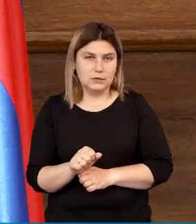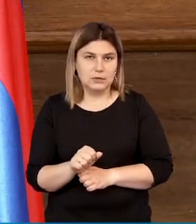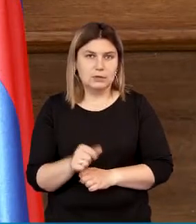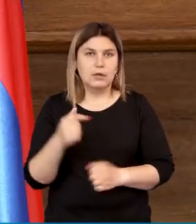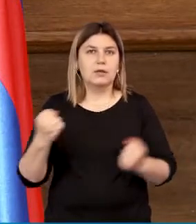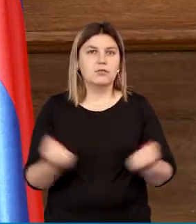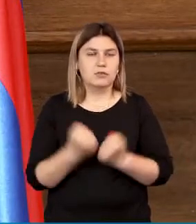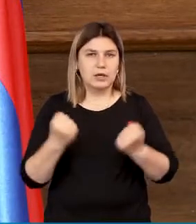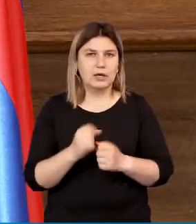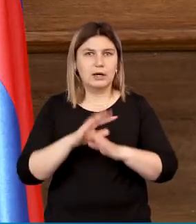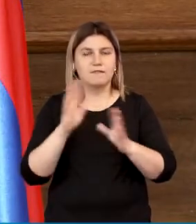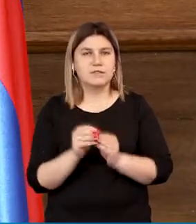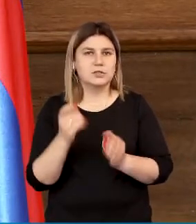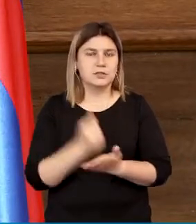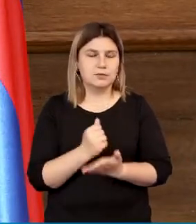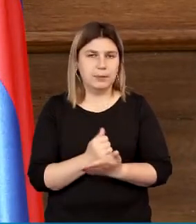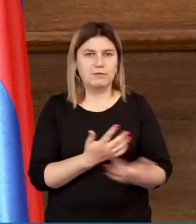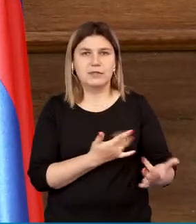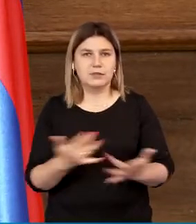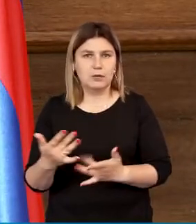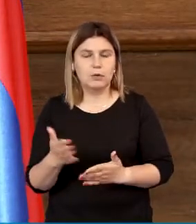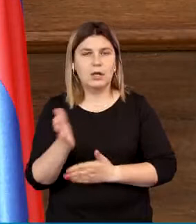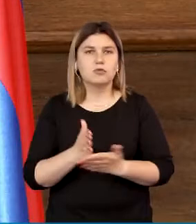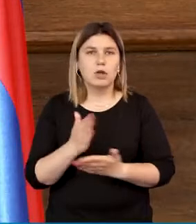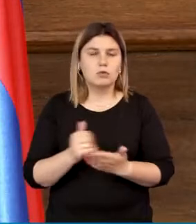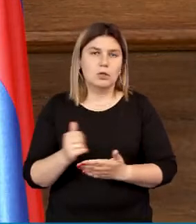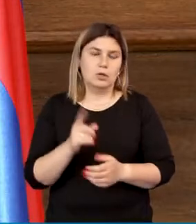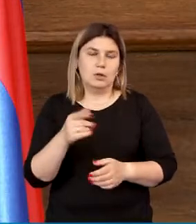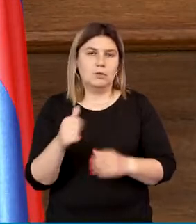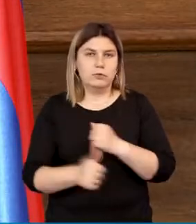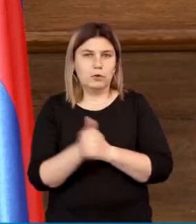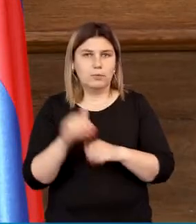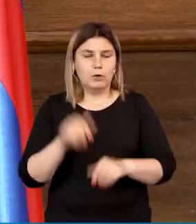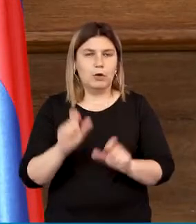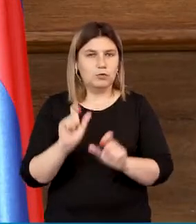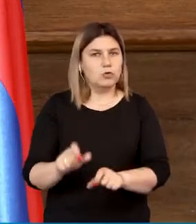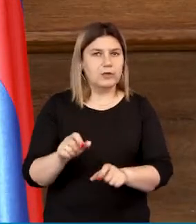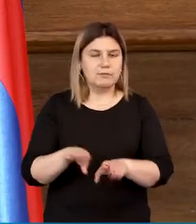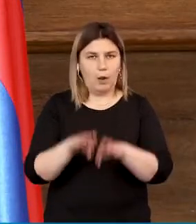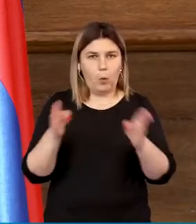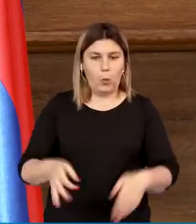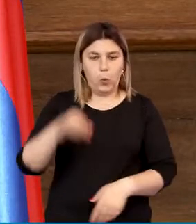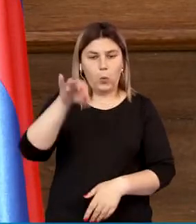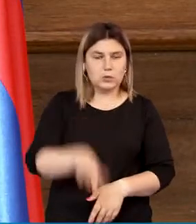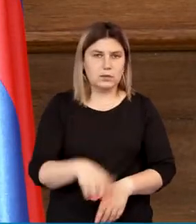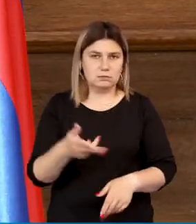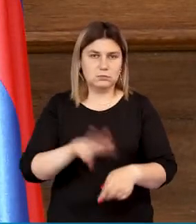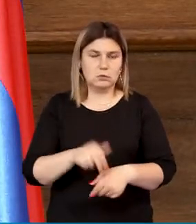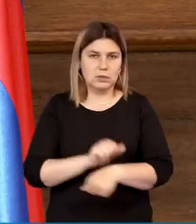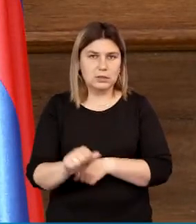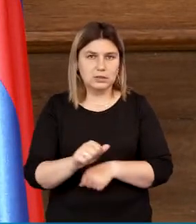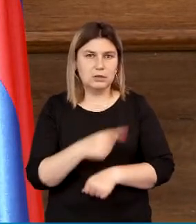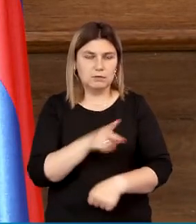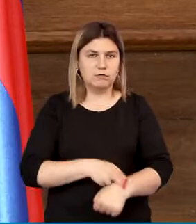Staramy się oczywiście te wszystkie sprawy na bieżąco załatwiać. Też część dokumentów można pozostawiać w urnach, które są dostępne tutaj